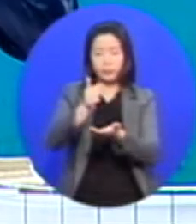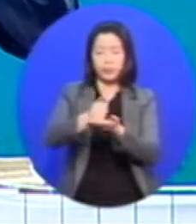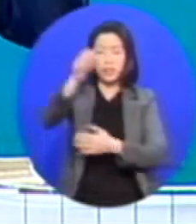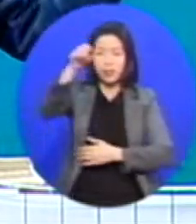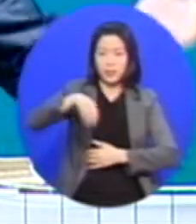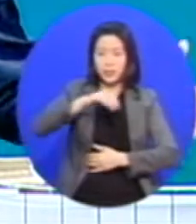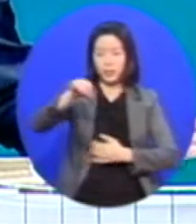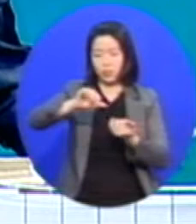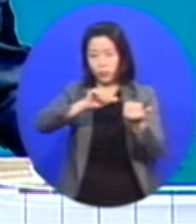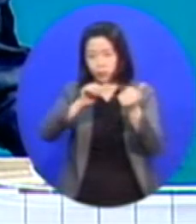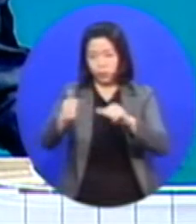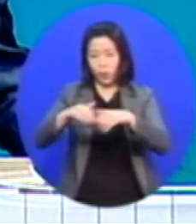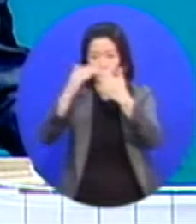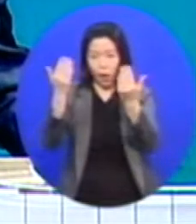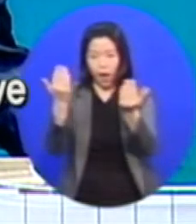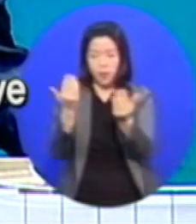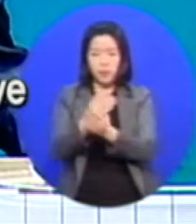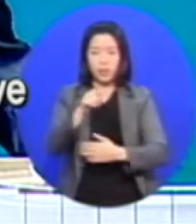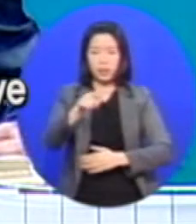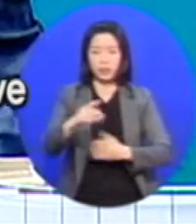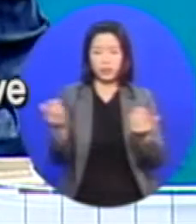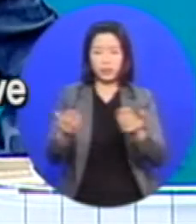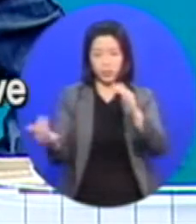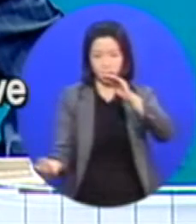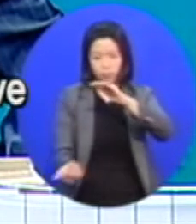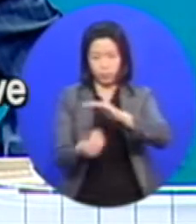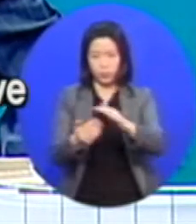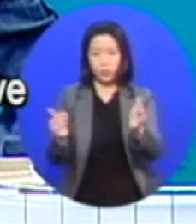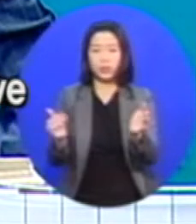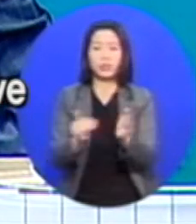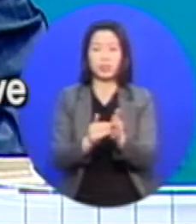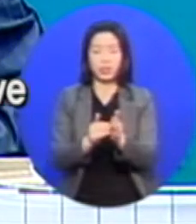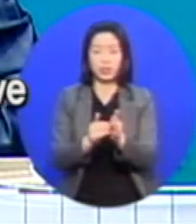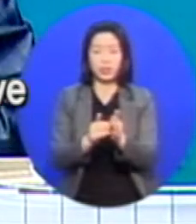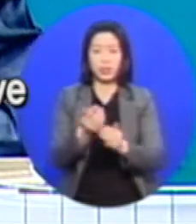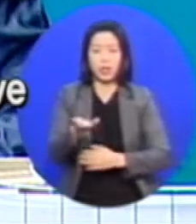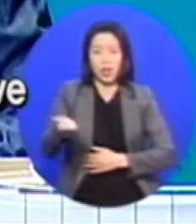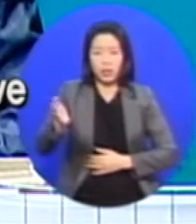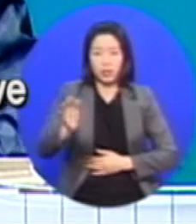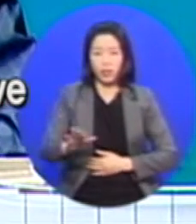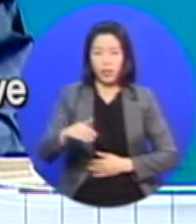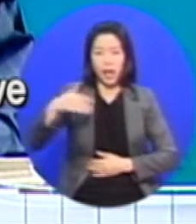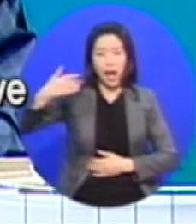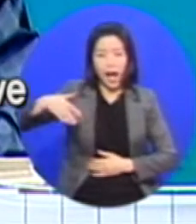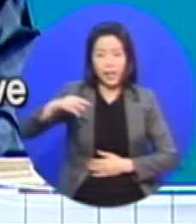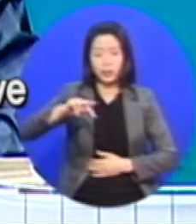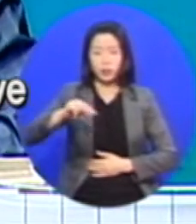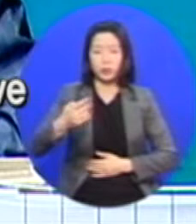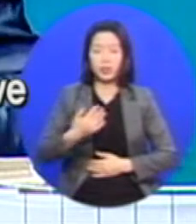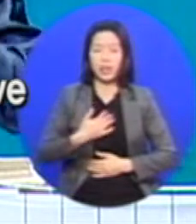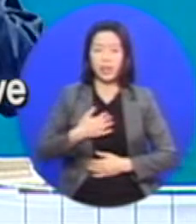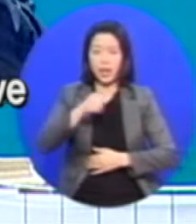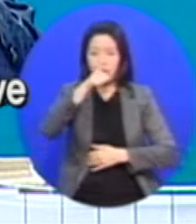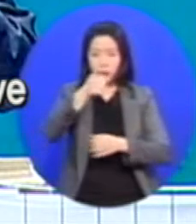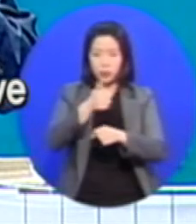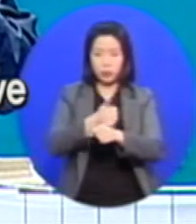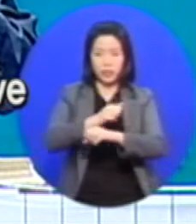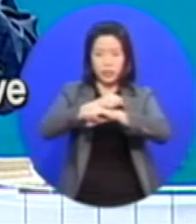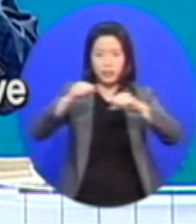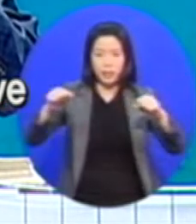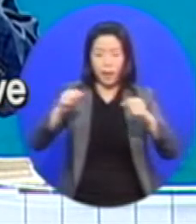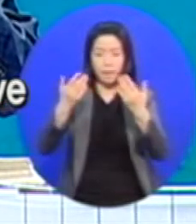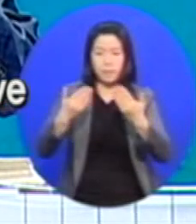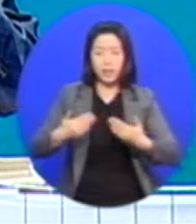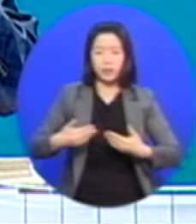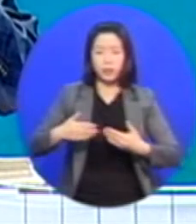완벽하게 그 일을 이루셨습니다 요 그런데 아직도 자기가 죄 사함을 받았다고 믿지 못하는 사람이